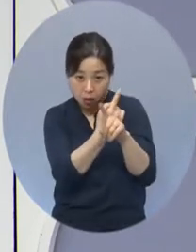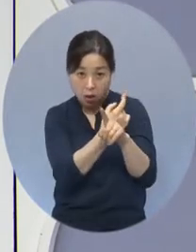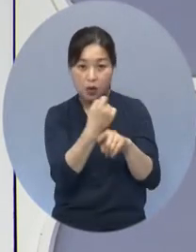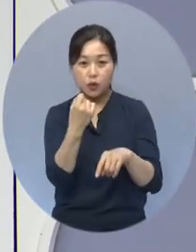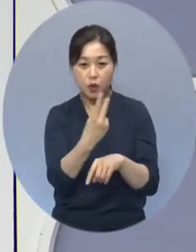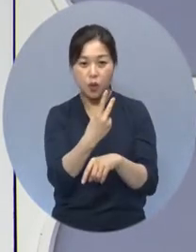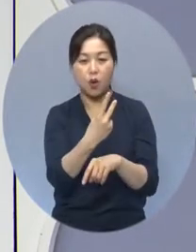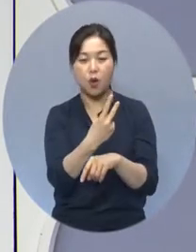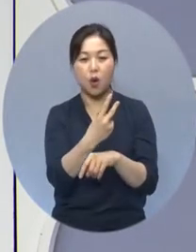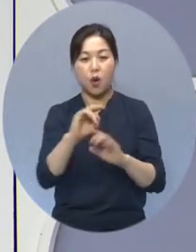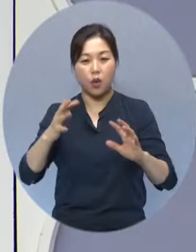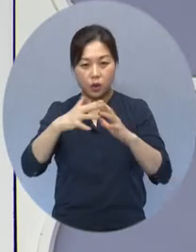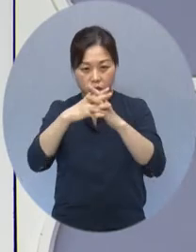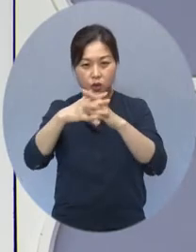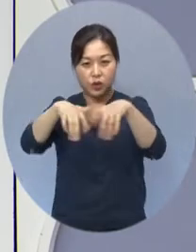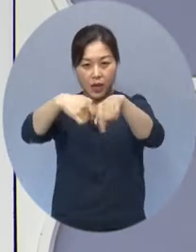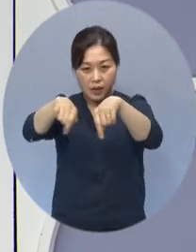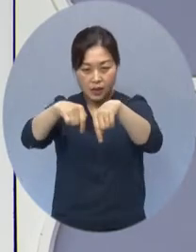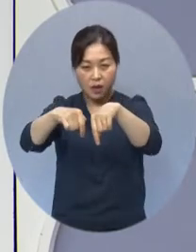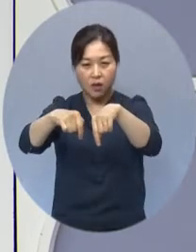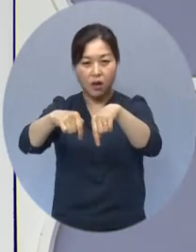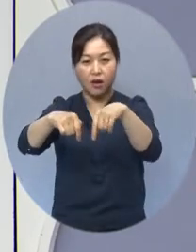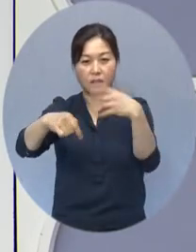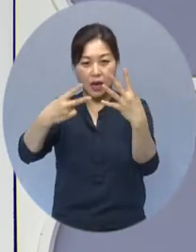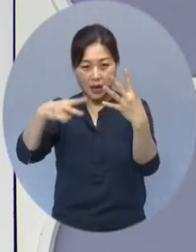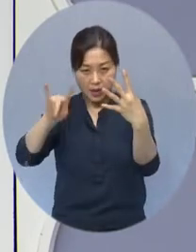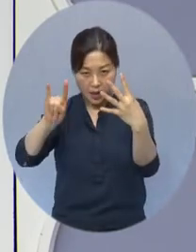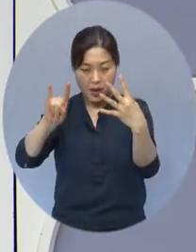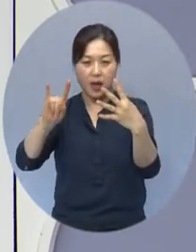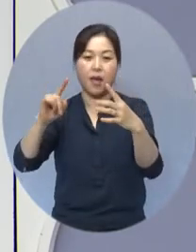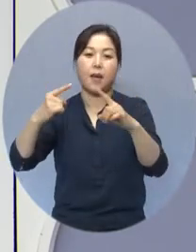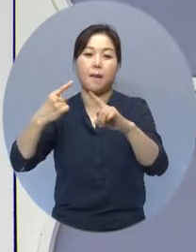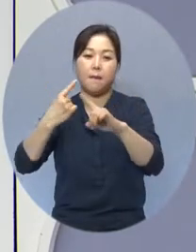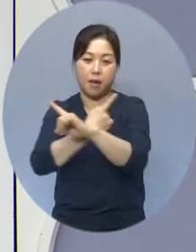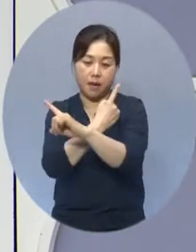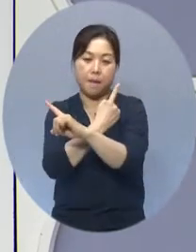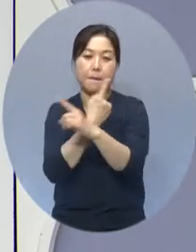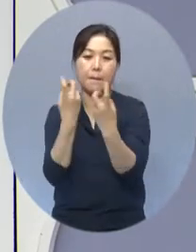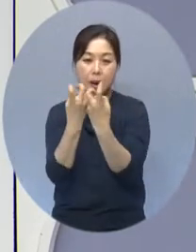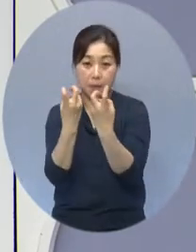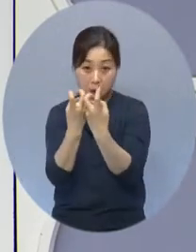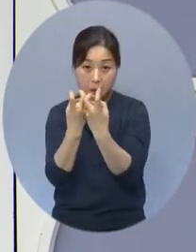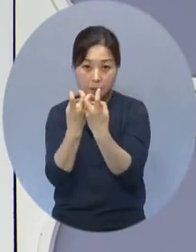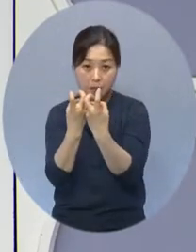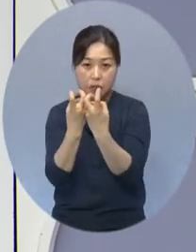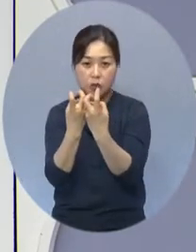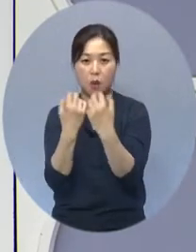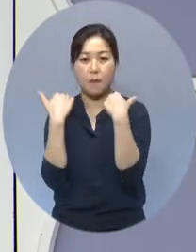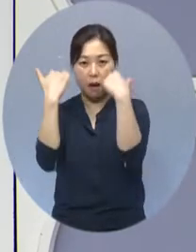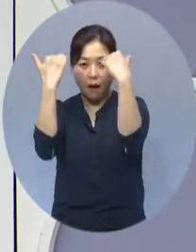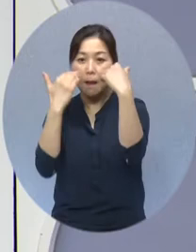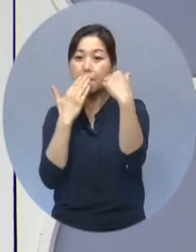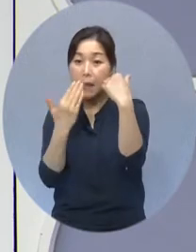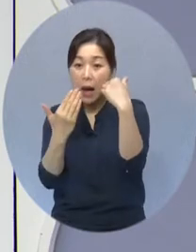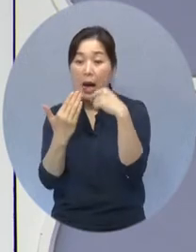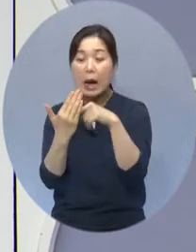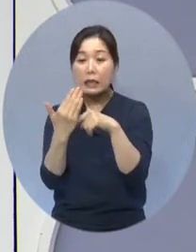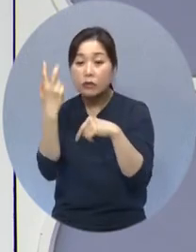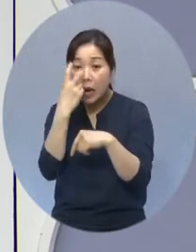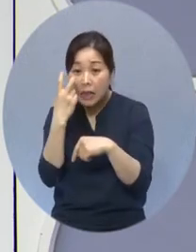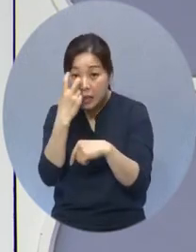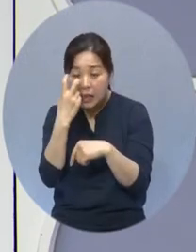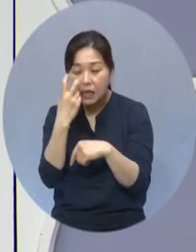개선 대책과 성장 관리 방안 요걸 예. 만들어서 더 이상 용인에서 난개발이 진행되지